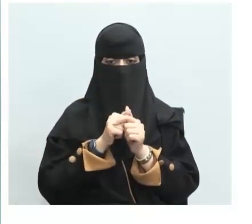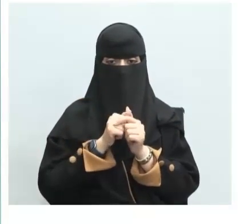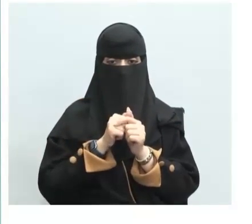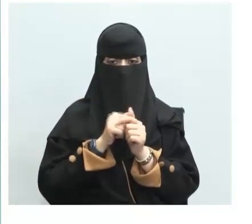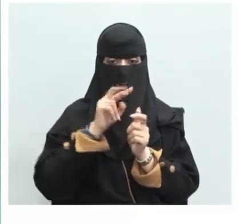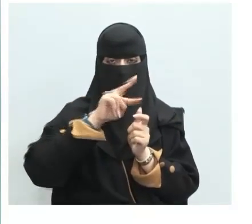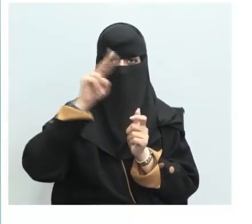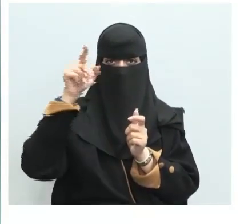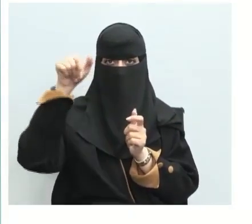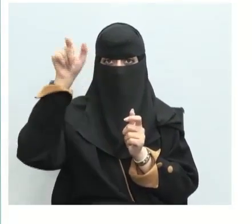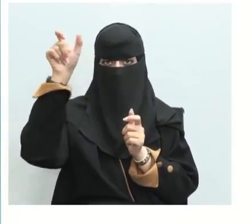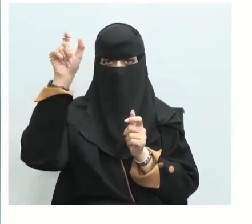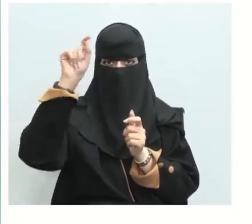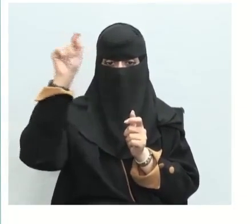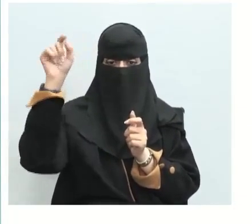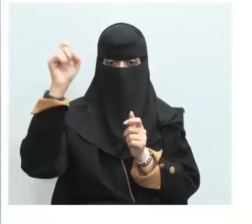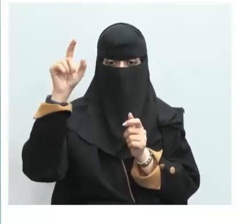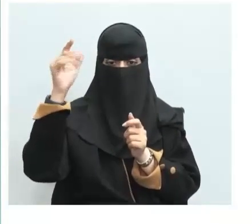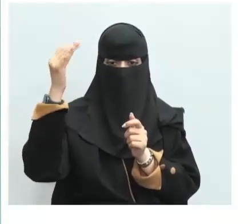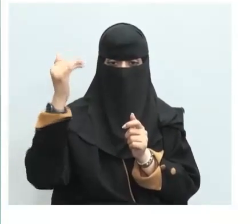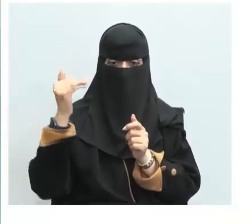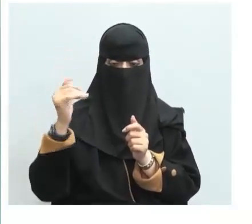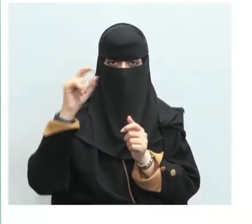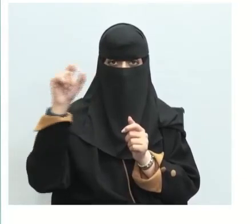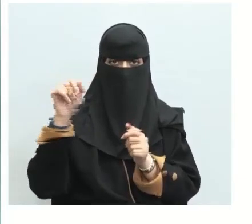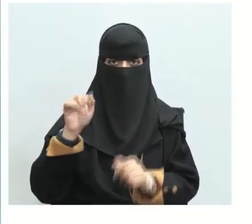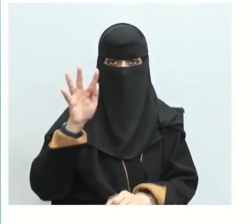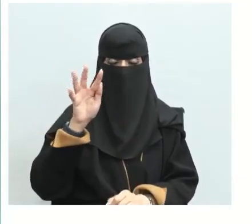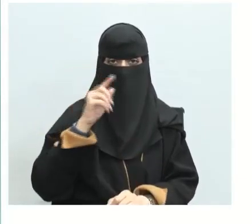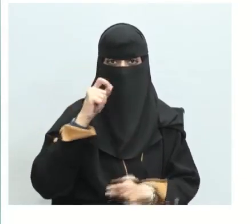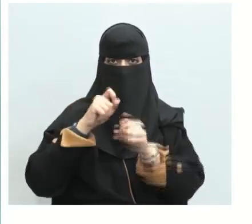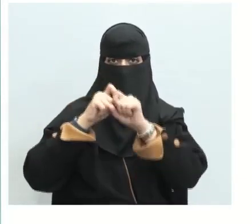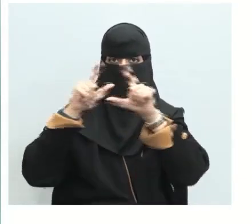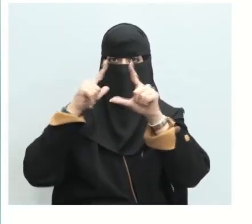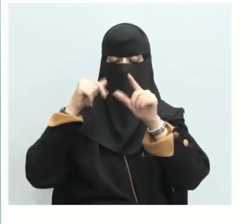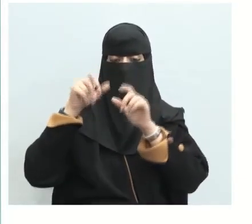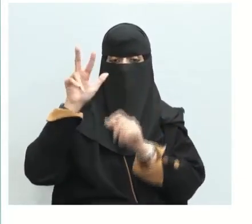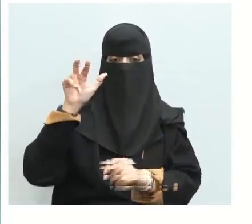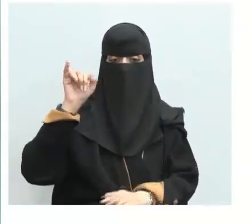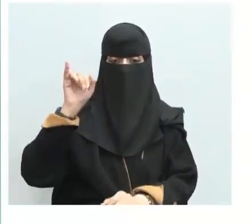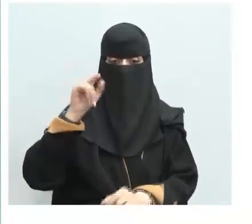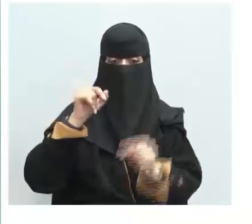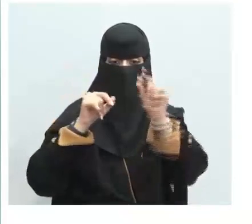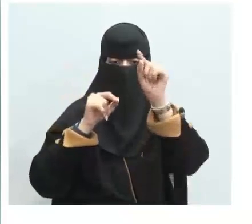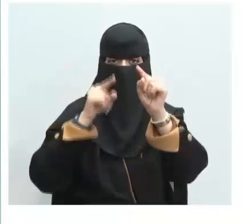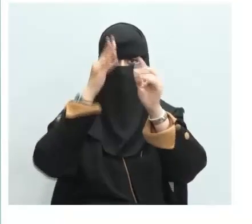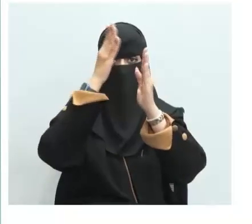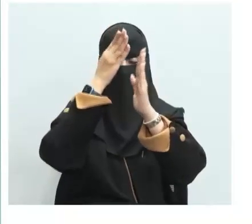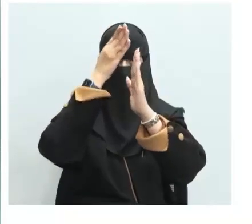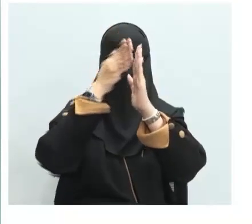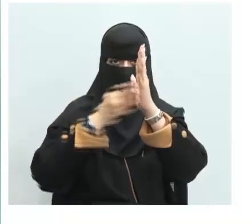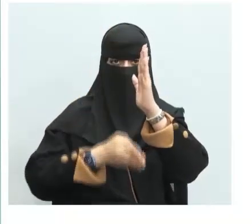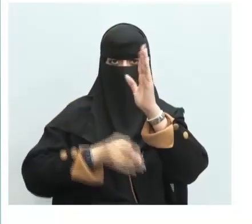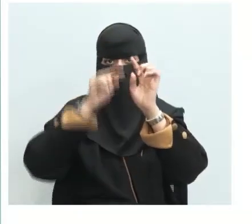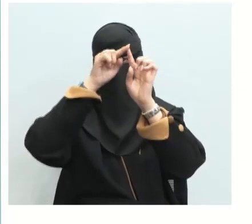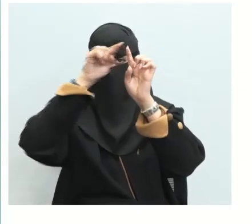بعد ذلك الضغط على ثلاث نقط Show Rules أو إظهار المصادر. ستظهر لنا المسطرة تقيس